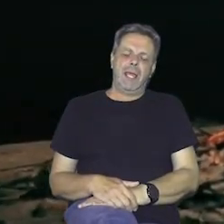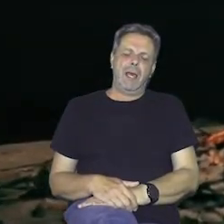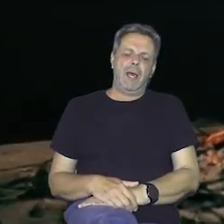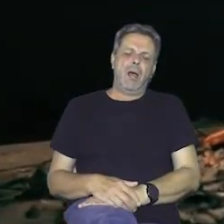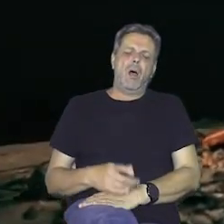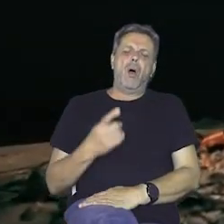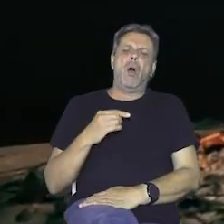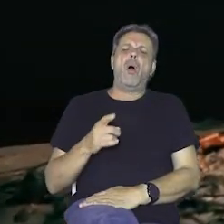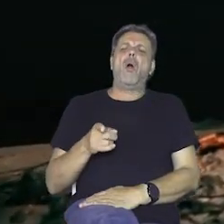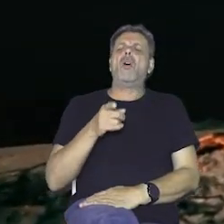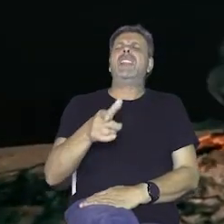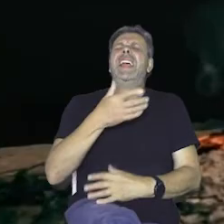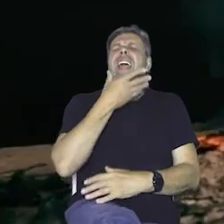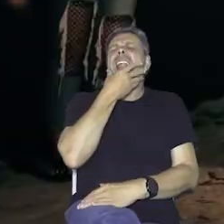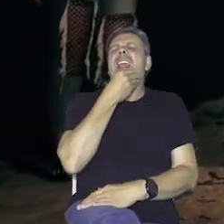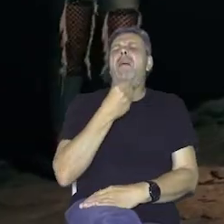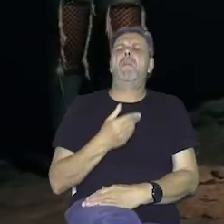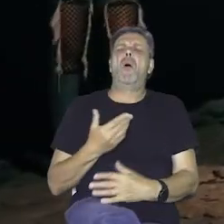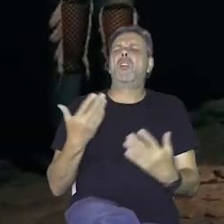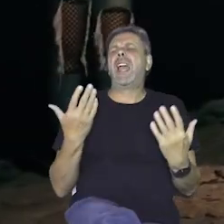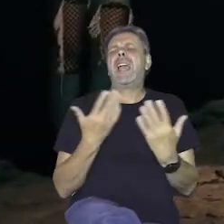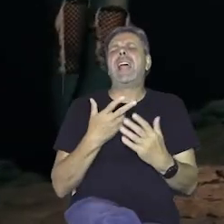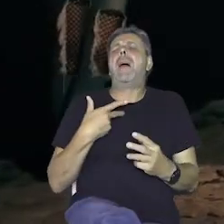od te lipote da bi